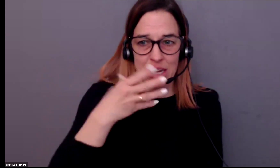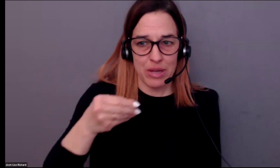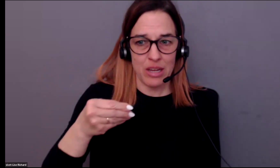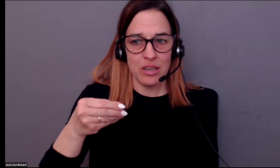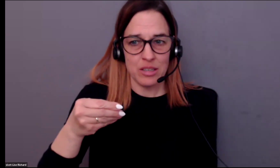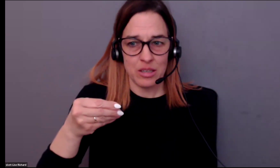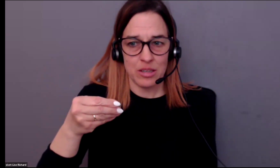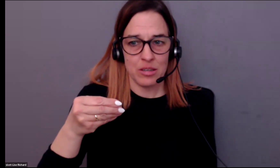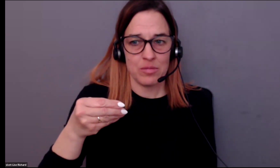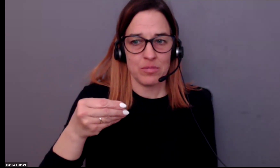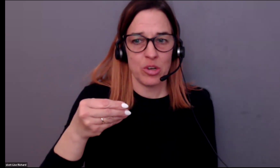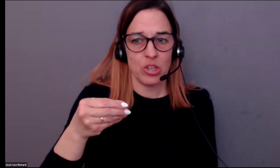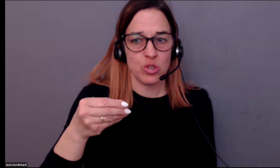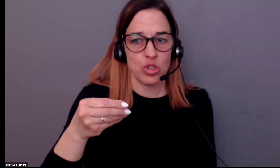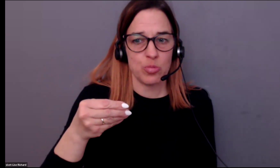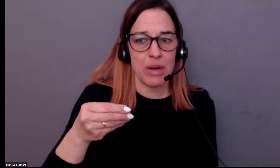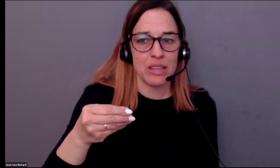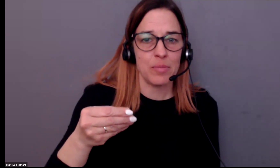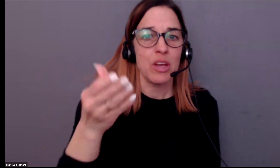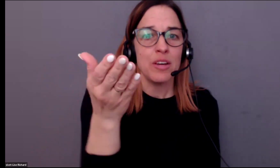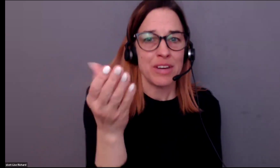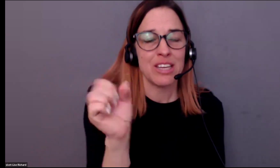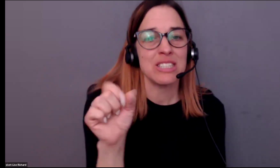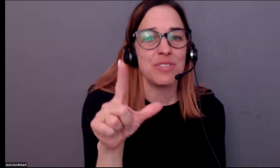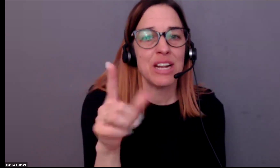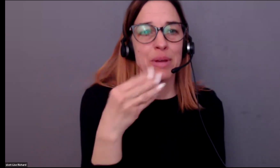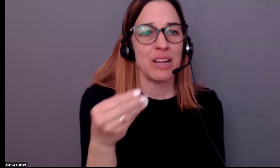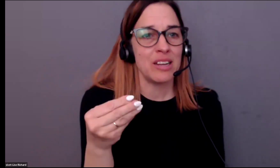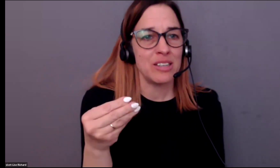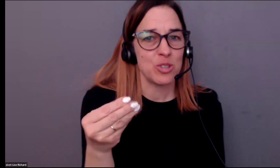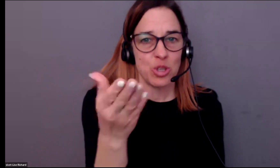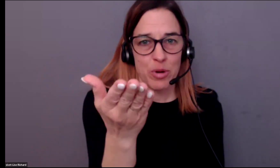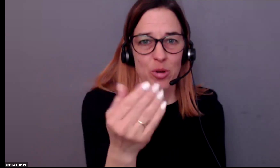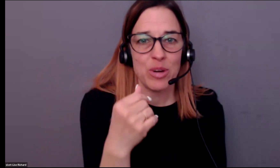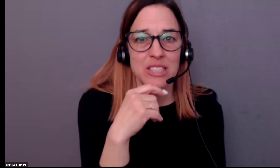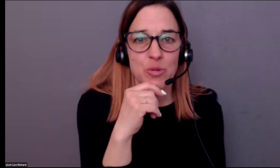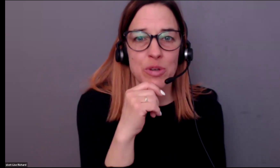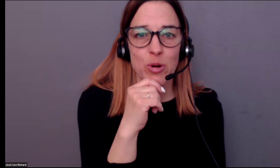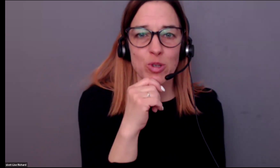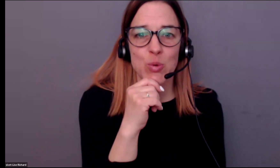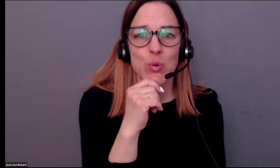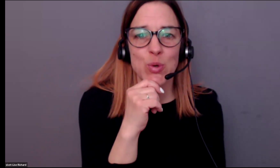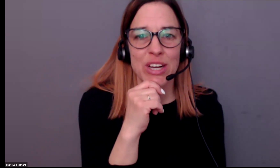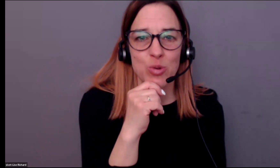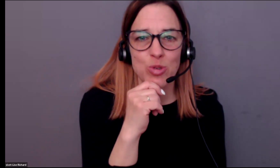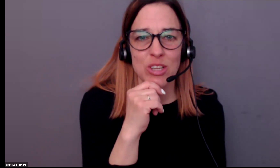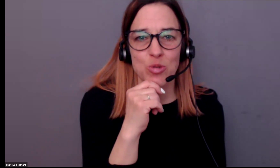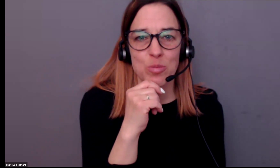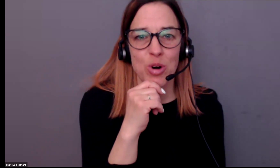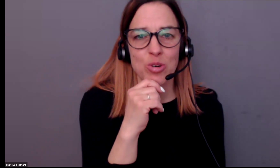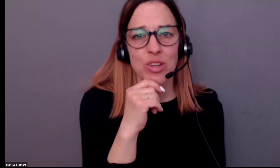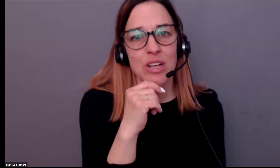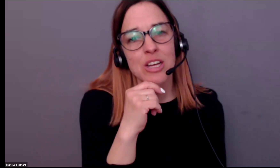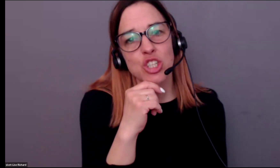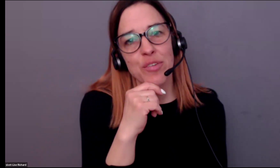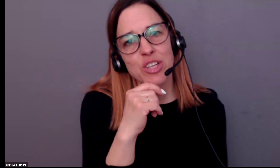Correct, Sylvie Labelle. Ah, c'est ça, je me demandais. Fait que Sylvie Labelle, ce sera pas long. Elle dit oui, bonjour à tous, à